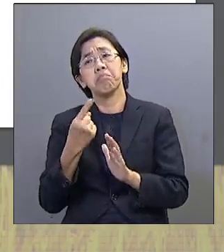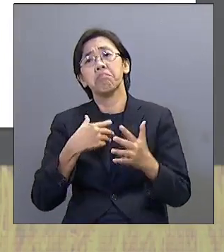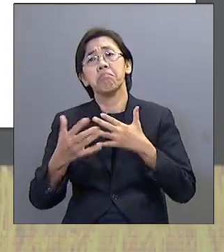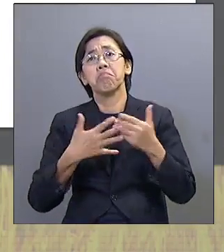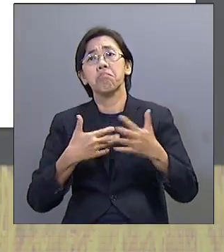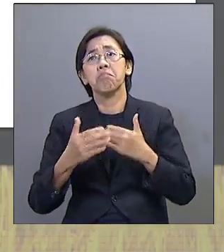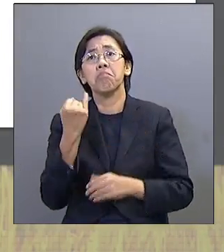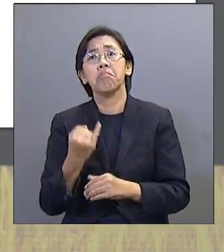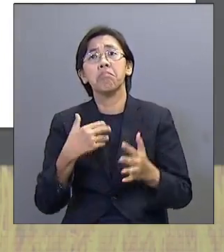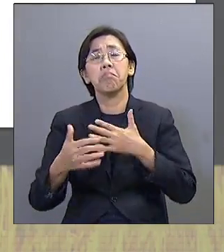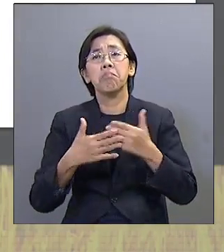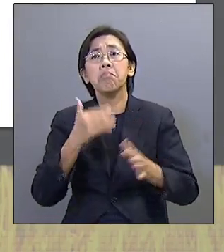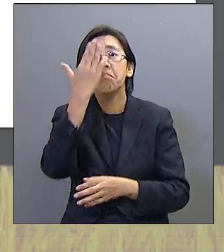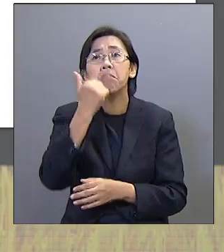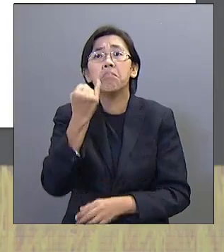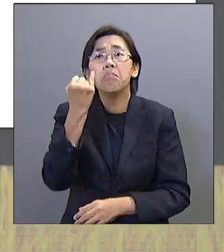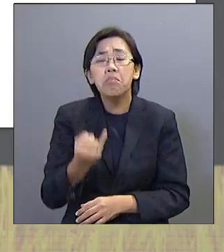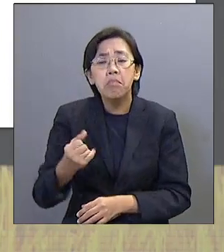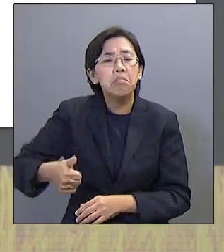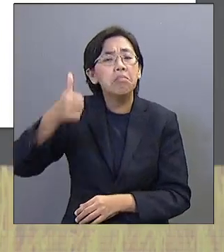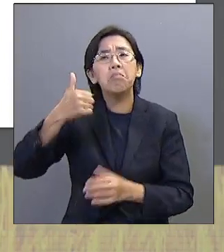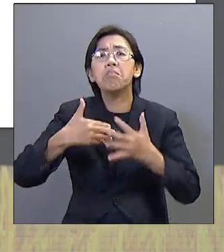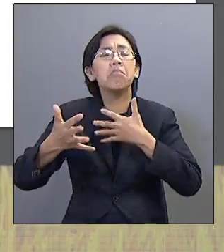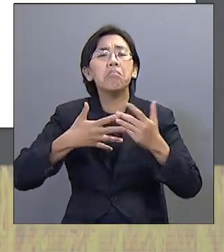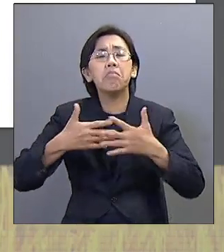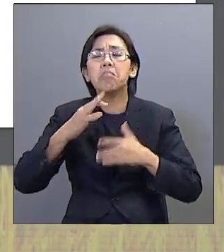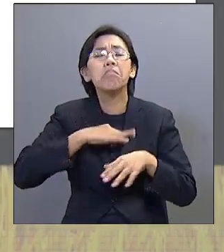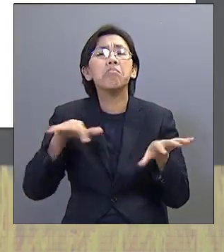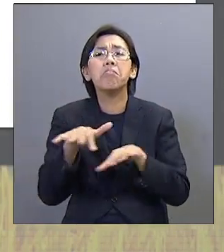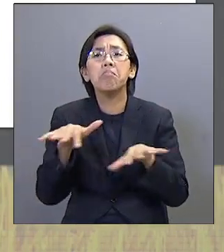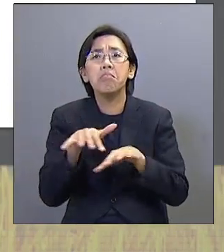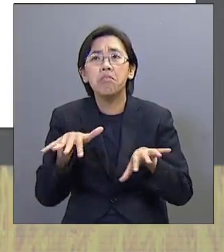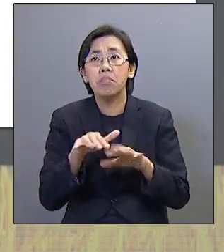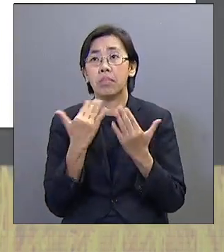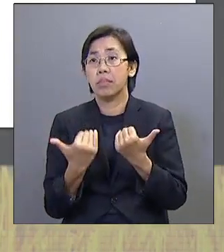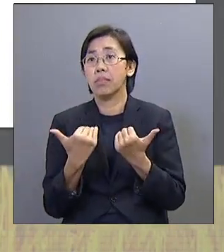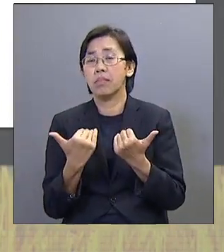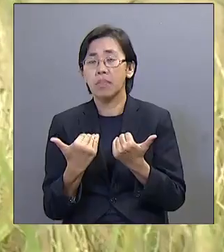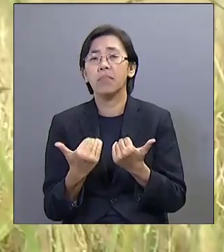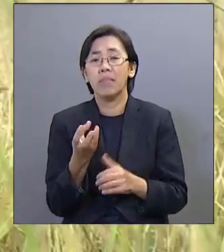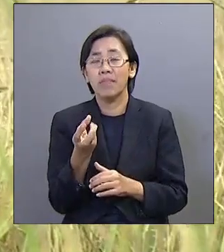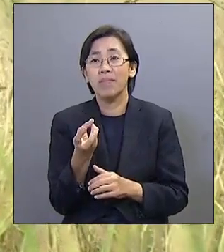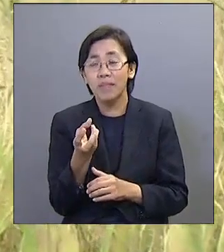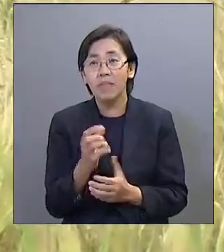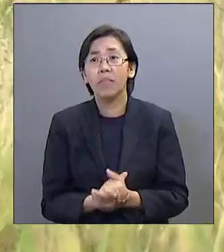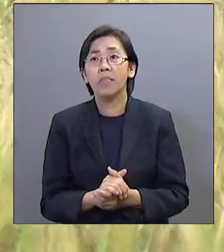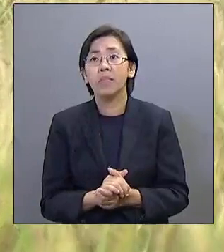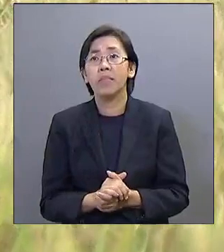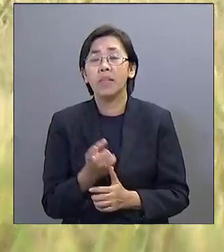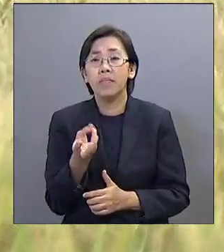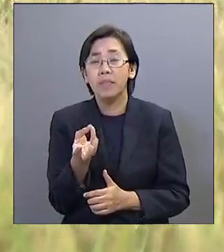ทำให้แพ้เพราะการแพ้ชนะเป็นเรื่องปกติแม้ในปัจจุบันจะมีจมูกข้าวเอ่อจะมีจมูก